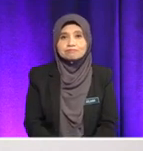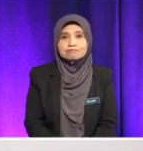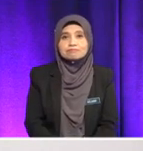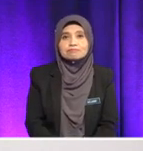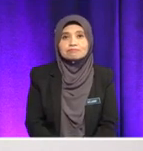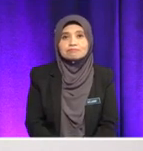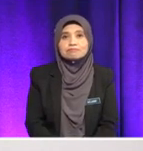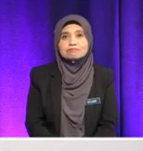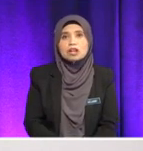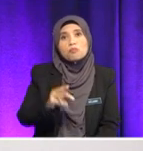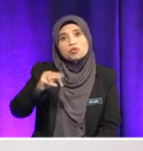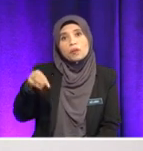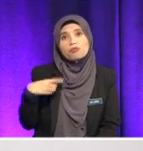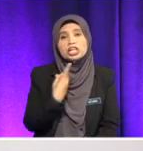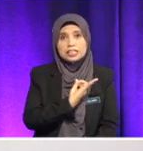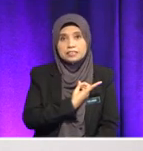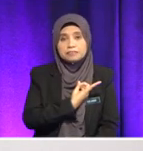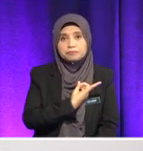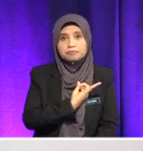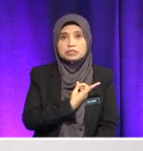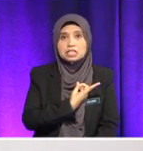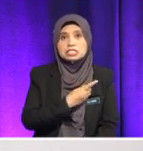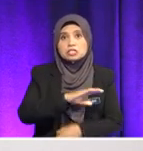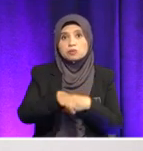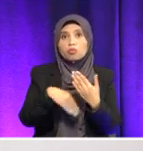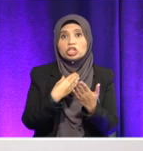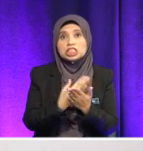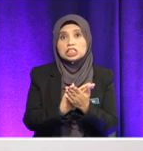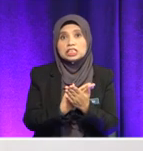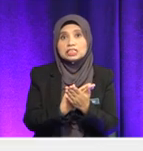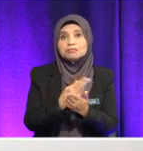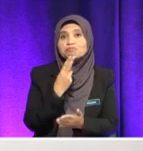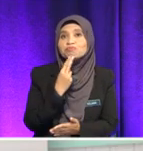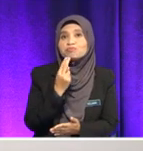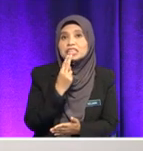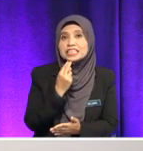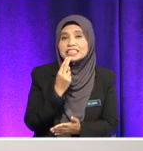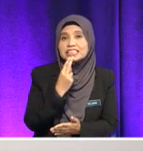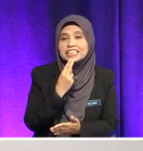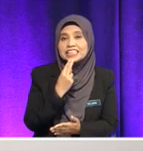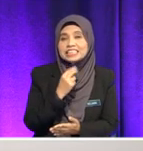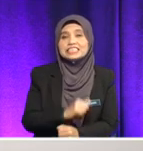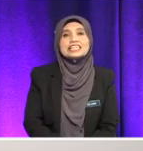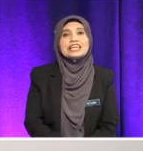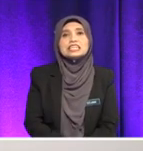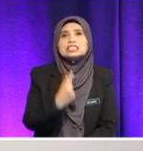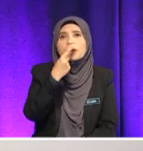Wah murid-murid kita sekarang nih semuanya manis-manis Siapakah Mereka